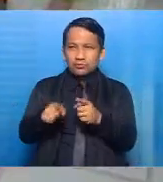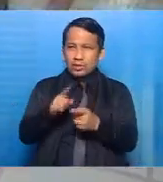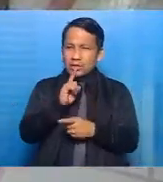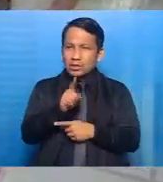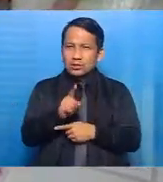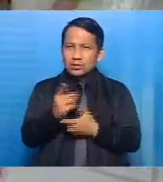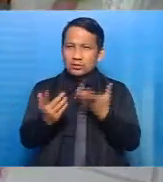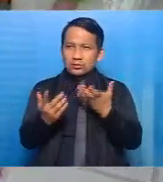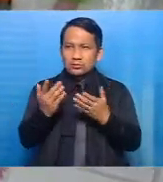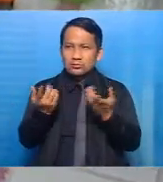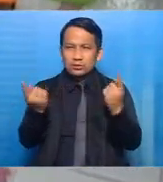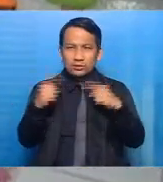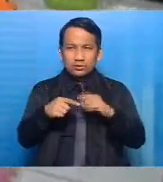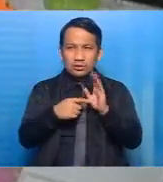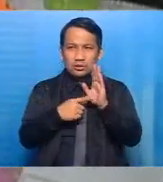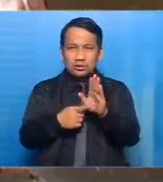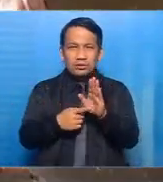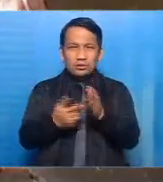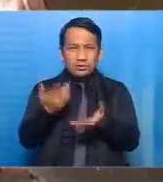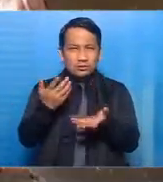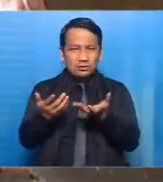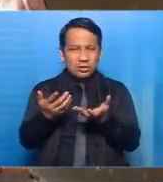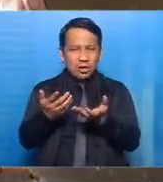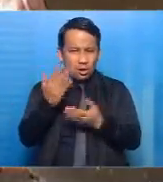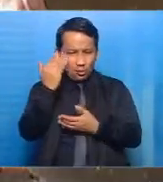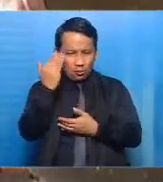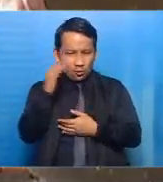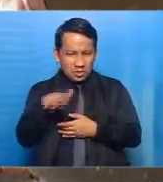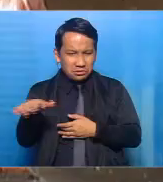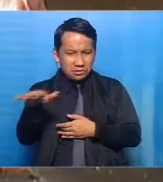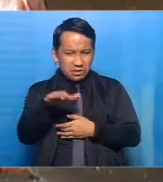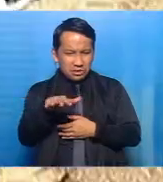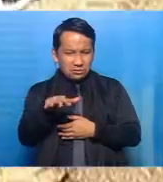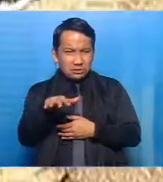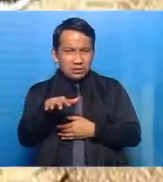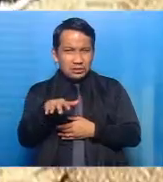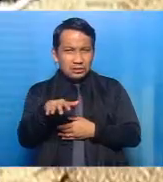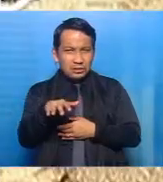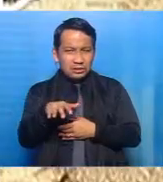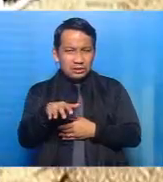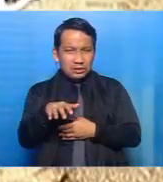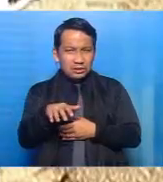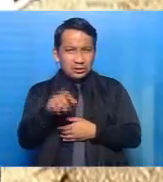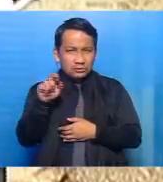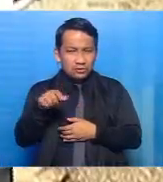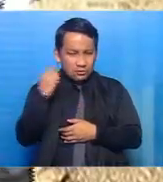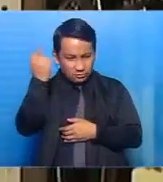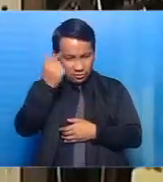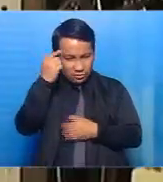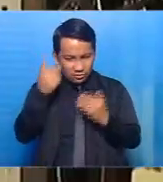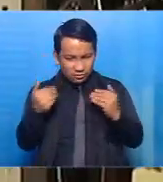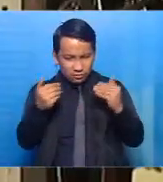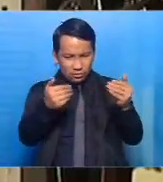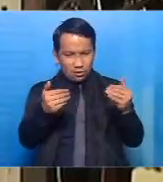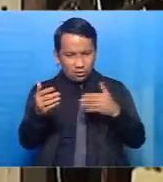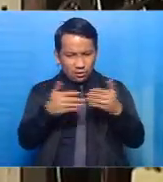what's really driving this particular cause, and that's why this is driving the government to impose all